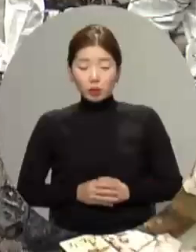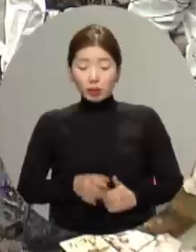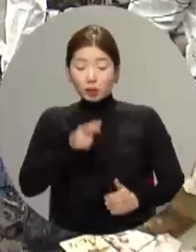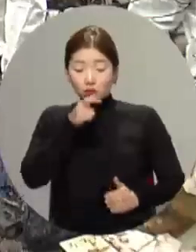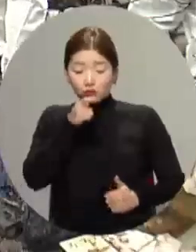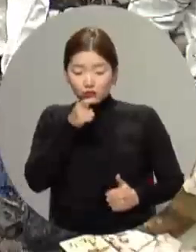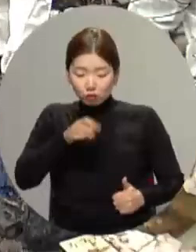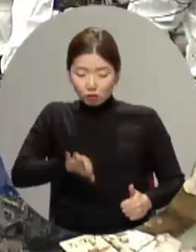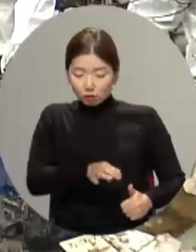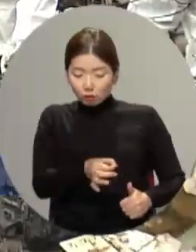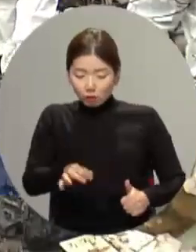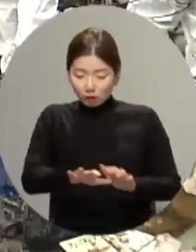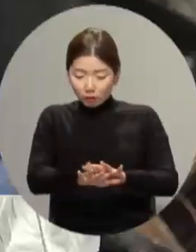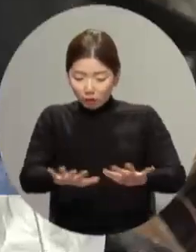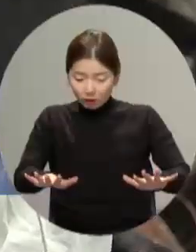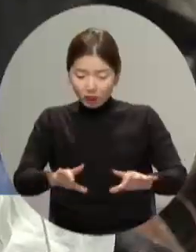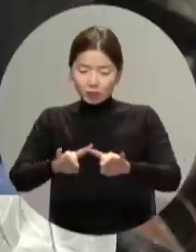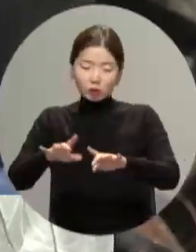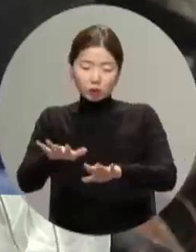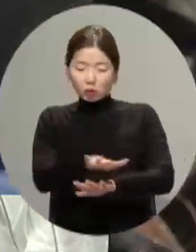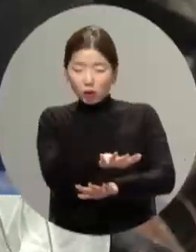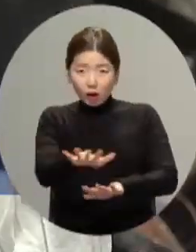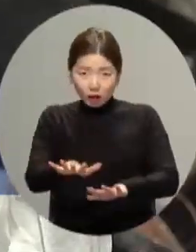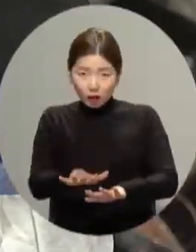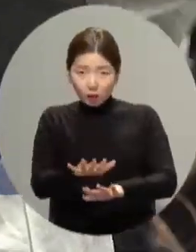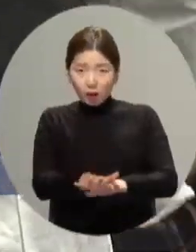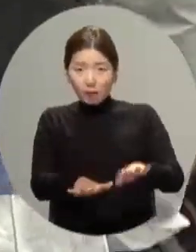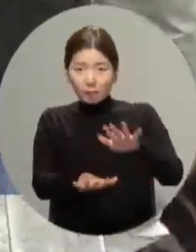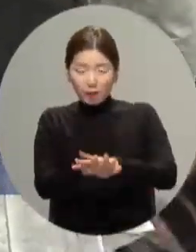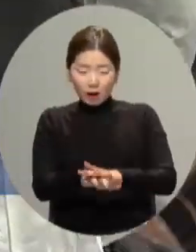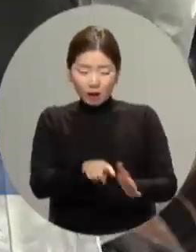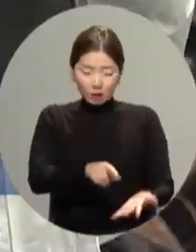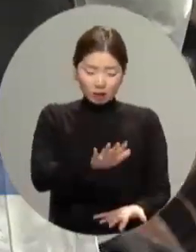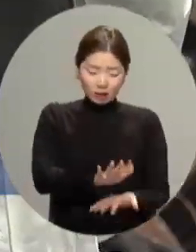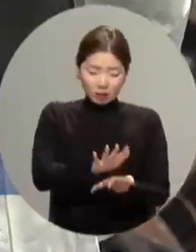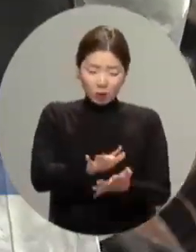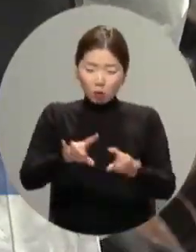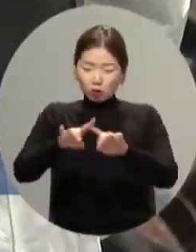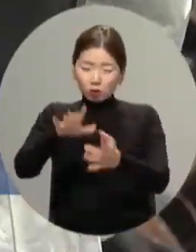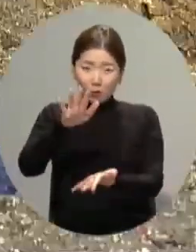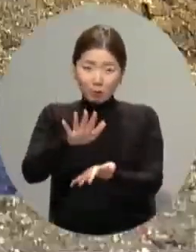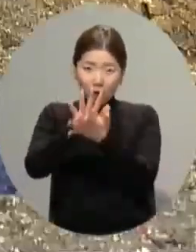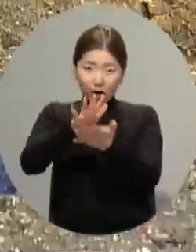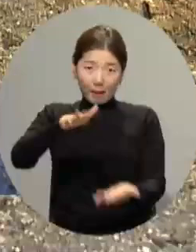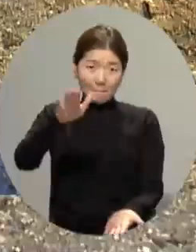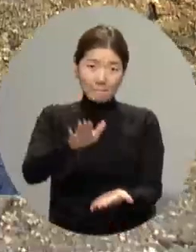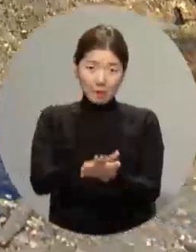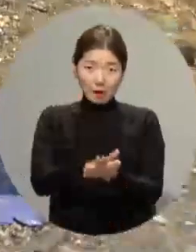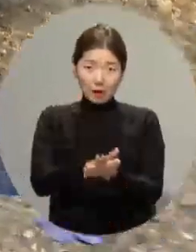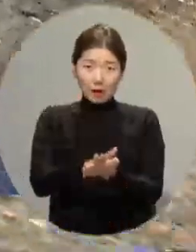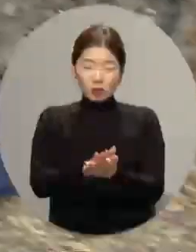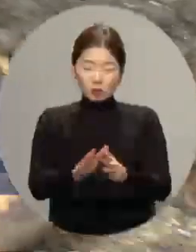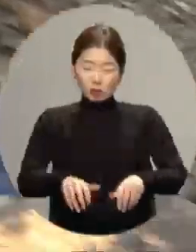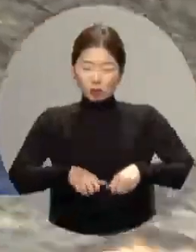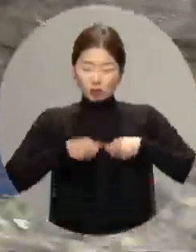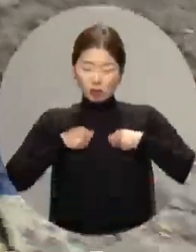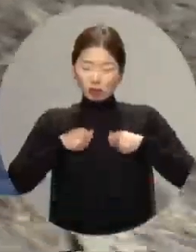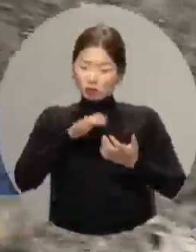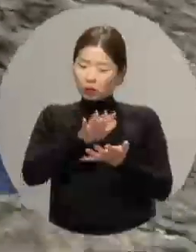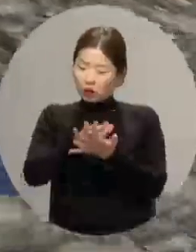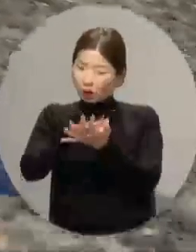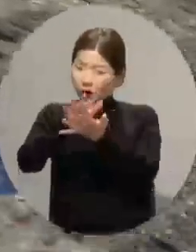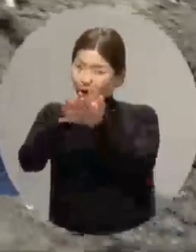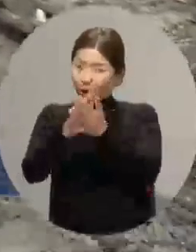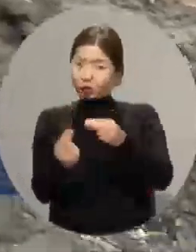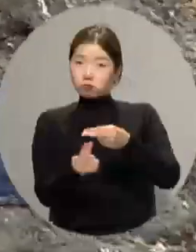위에 전기장판을 깔아서 거기에 온수매트의 열과 전기장판에 흐르는 열에다가 이불까지 합쳐지면